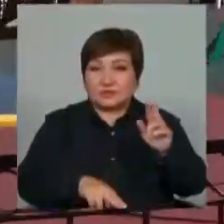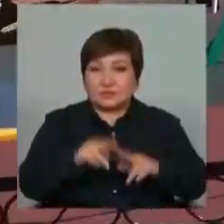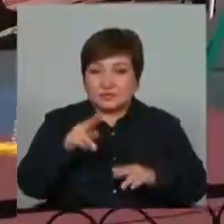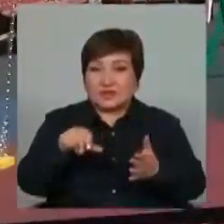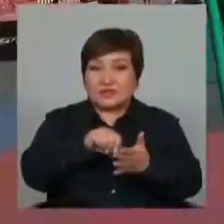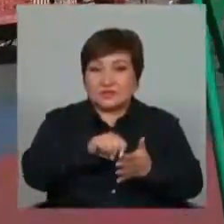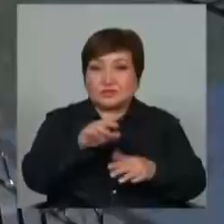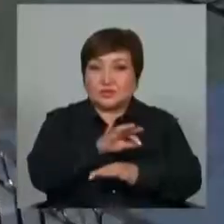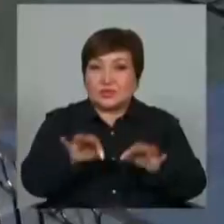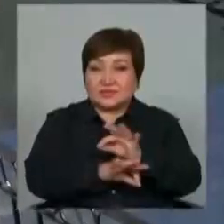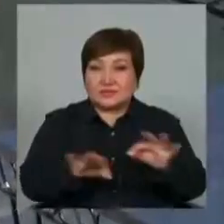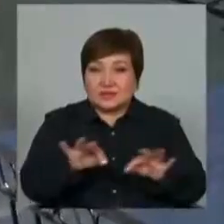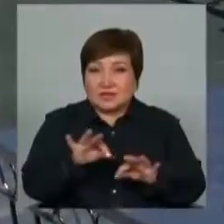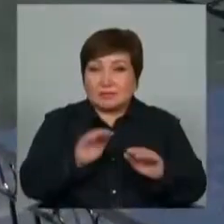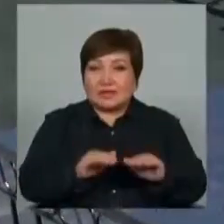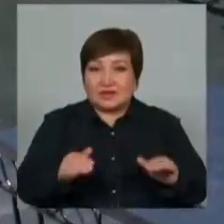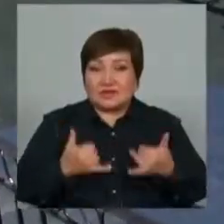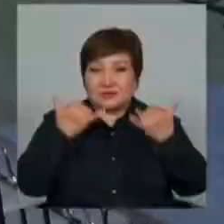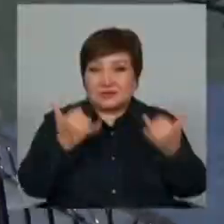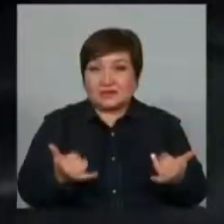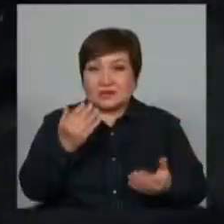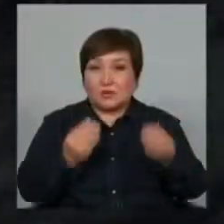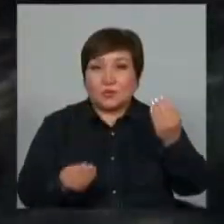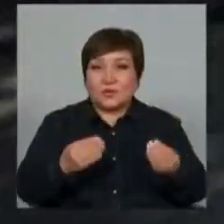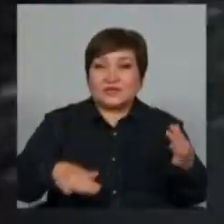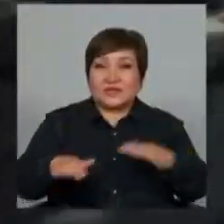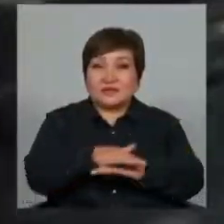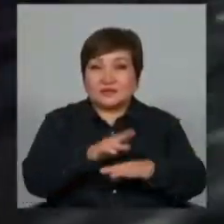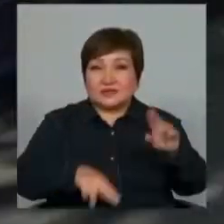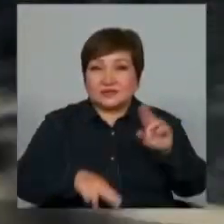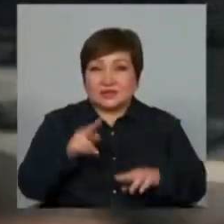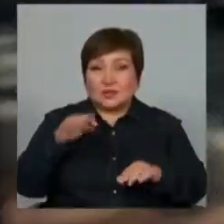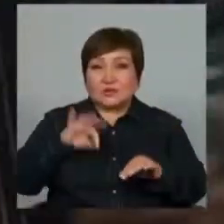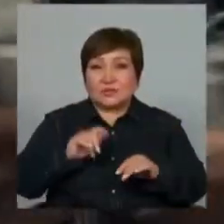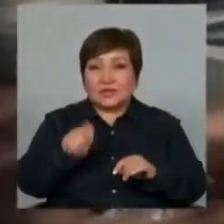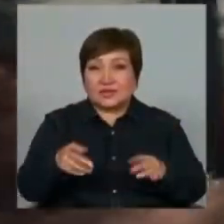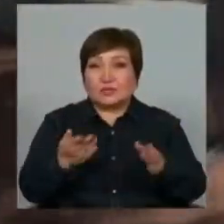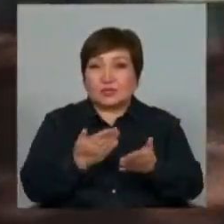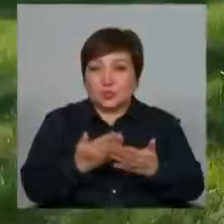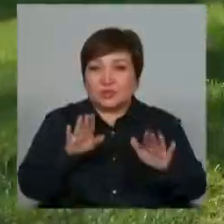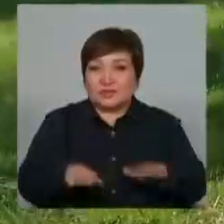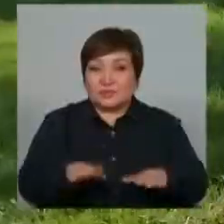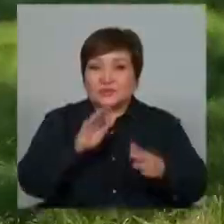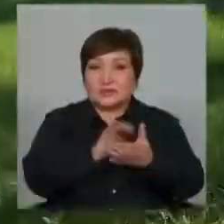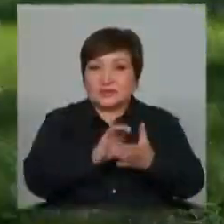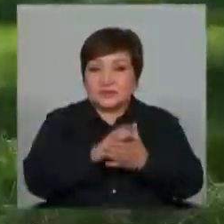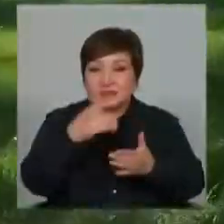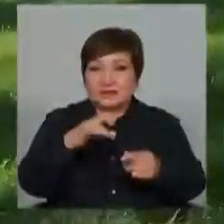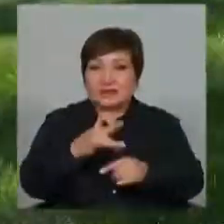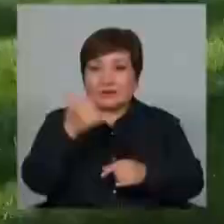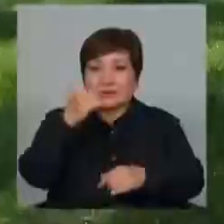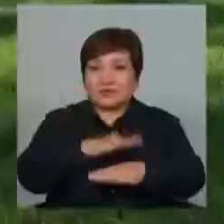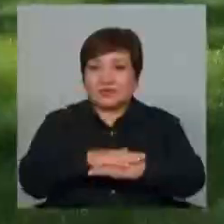аясында Құрамыста балаларға арналған ойын алаңы да салынуда. Қолданысқа берілген бұл нысанмен танысқан қала басшысы Ақжар шағын